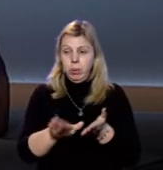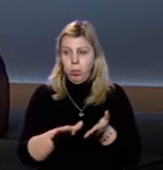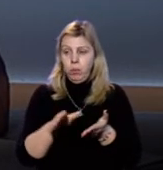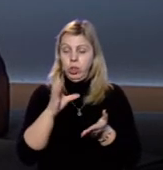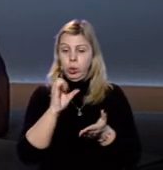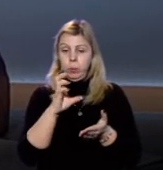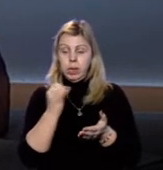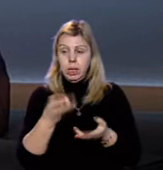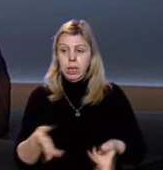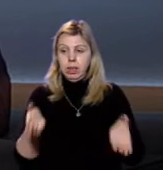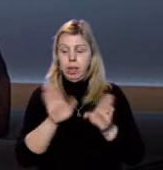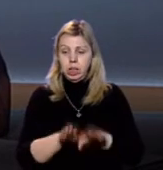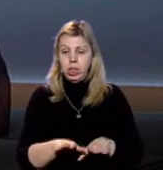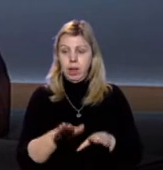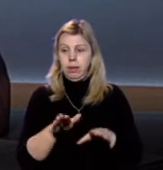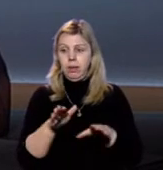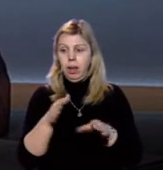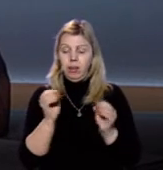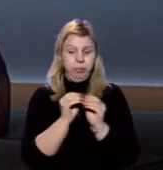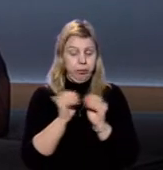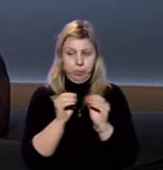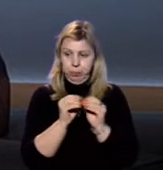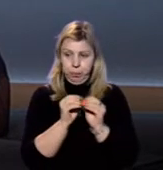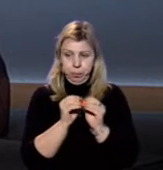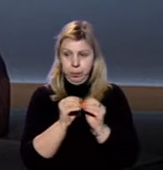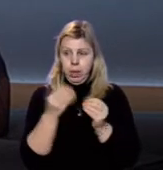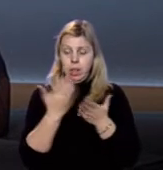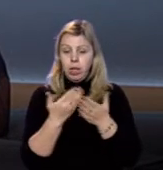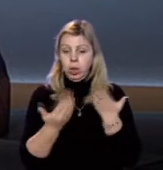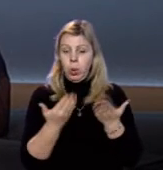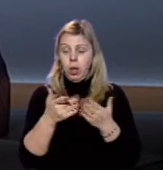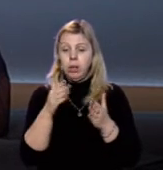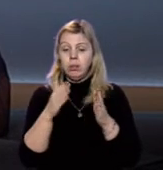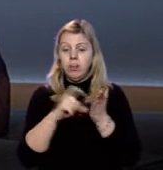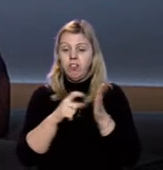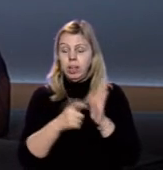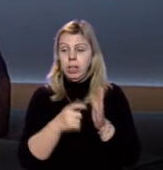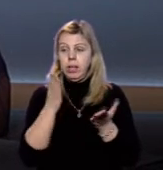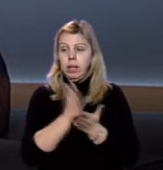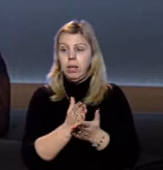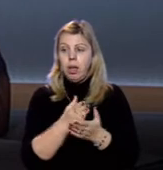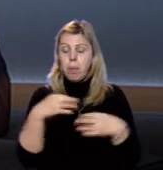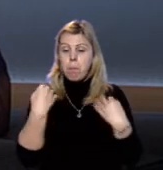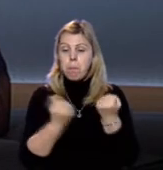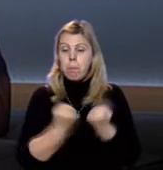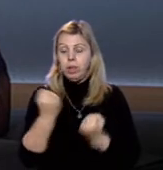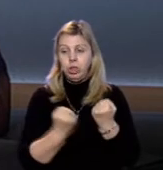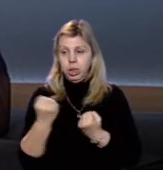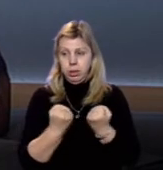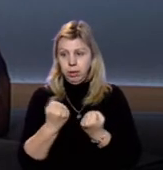призначенні субсидій залишаються все ж тими самими, якщо, наприклад, у домогосподарстві є у володінні автотранспортний